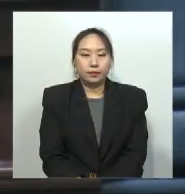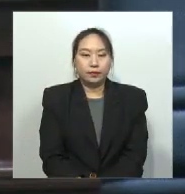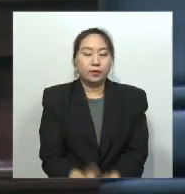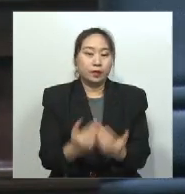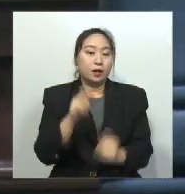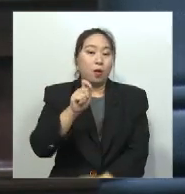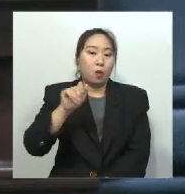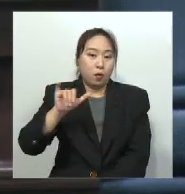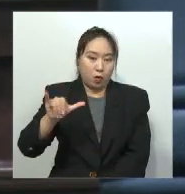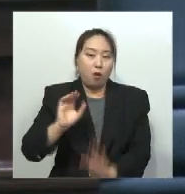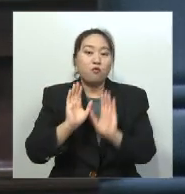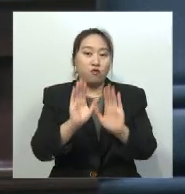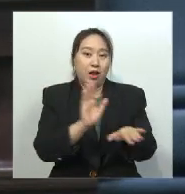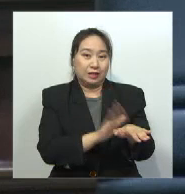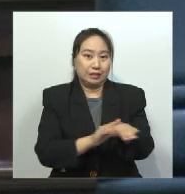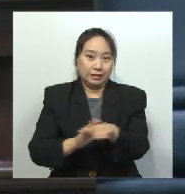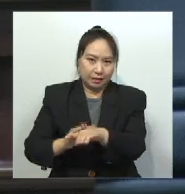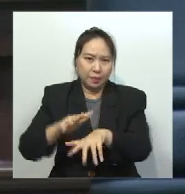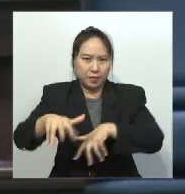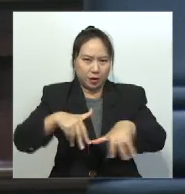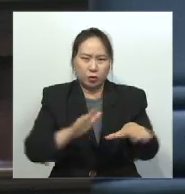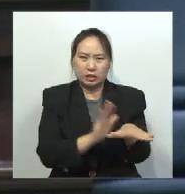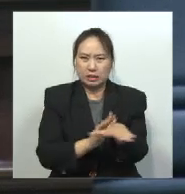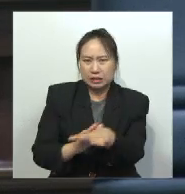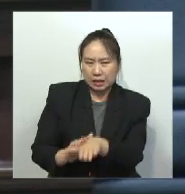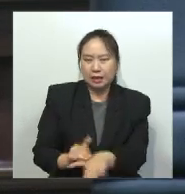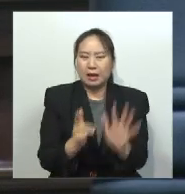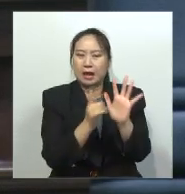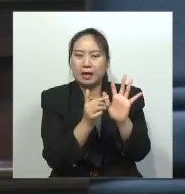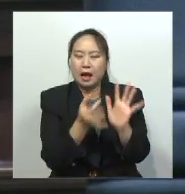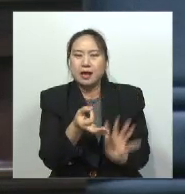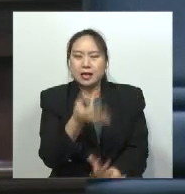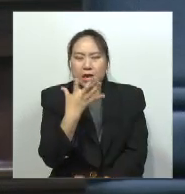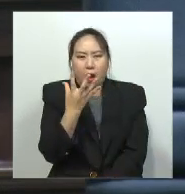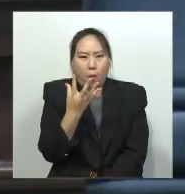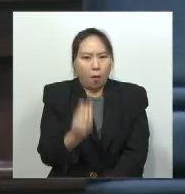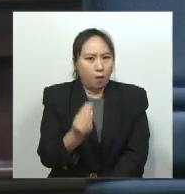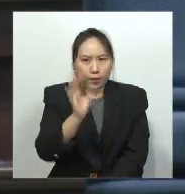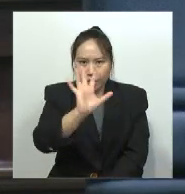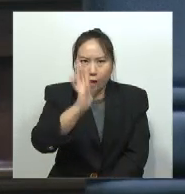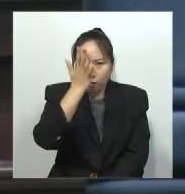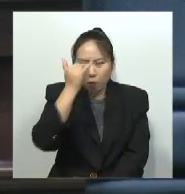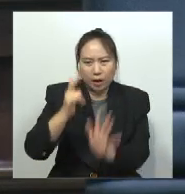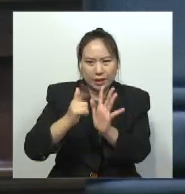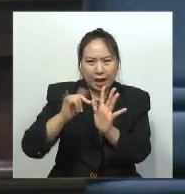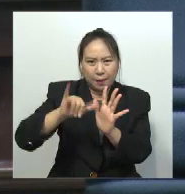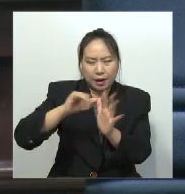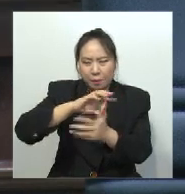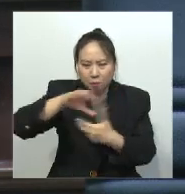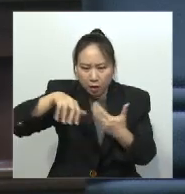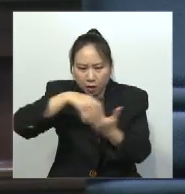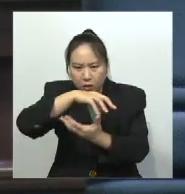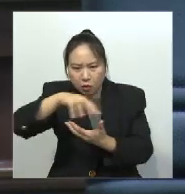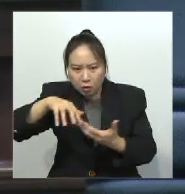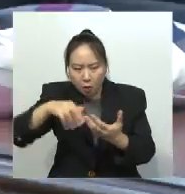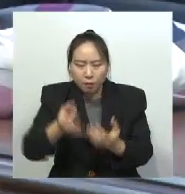ทางอย.นะคะยังได้ฝากเตือนไปยังประชาชนด้วยว่าอย่าใช้ยาลดความอ้วนนะคะเพราะว่ายาบางตัวเนี่ยอาจจะผสมสาร